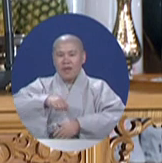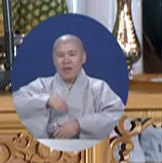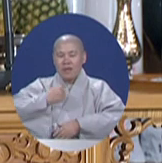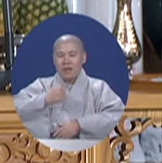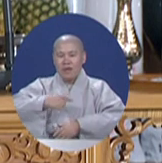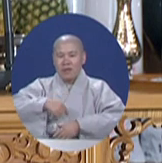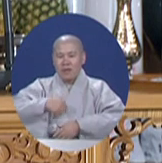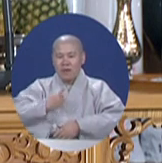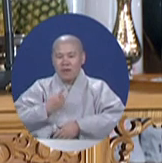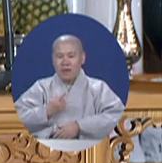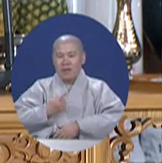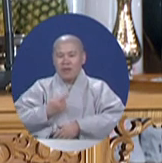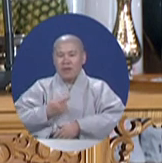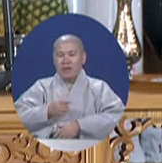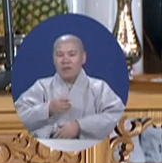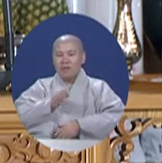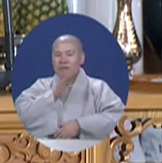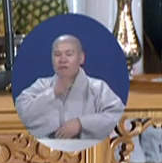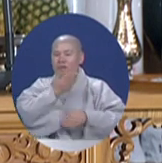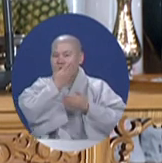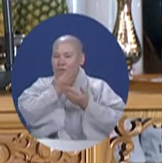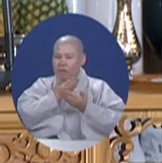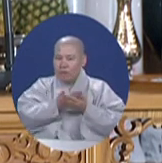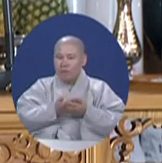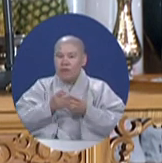자신한테 그렇게 중요한 수련이더라고요.